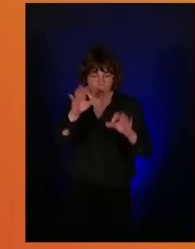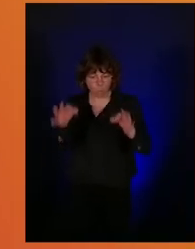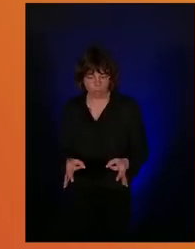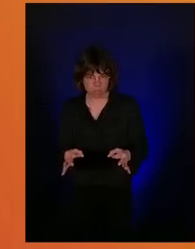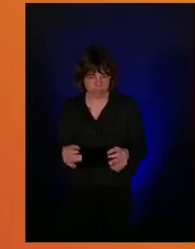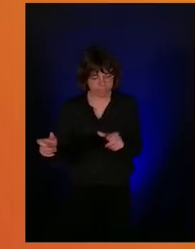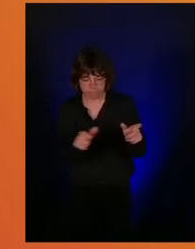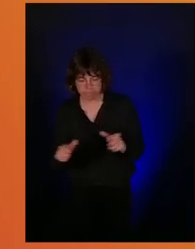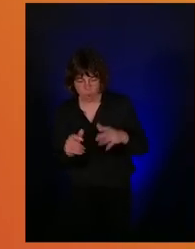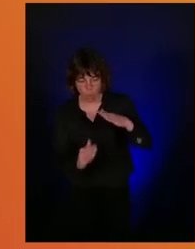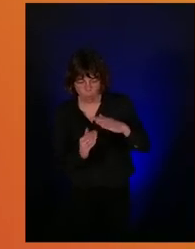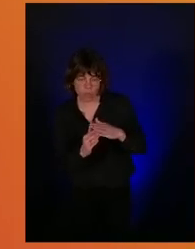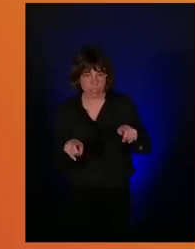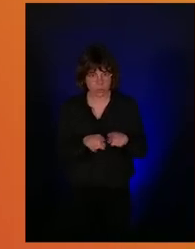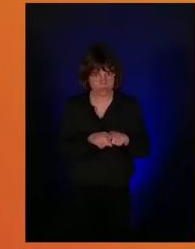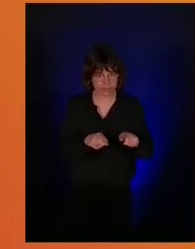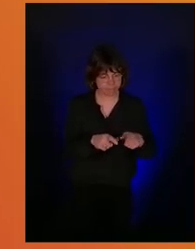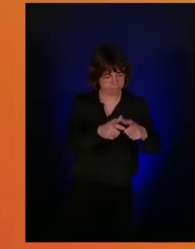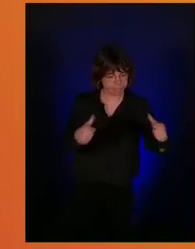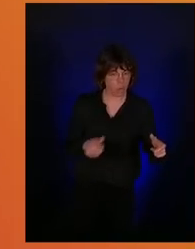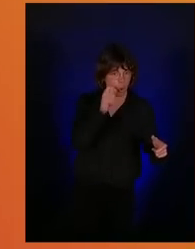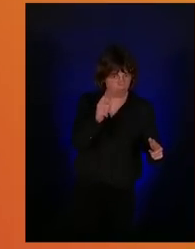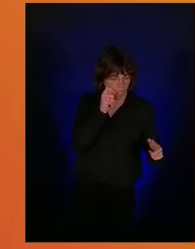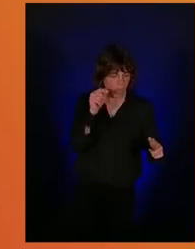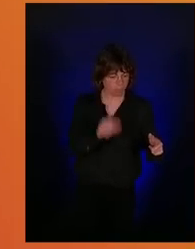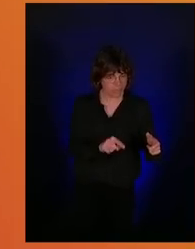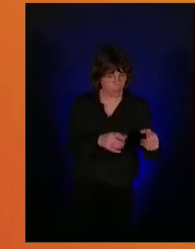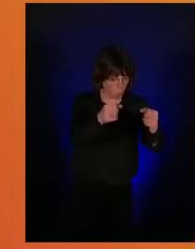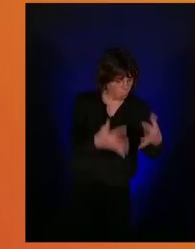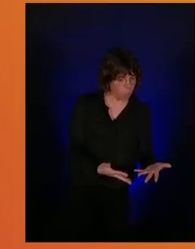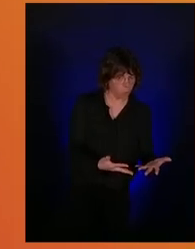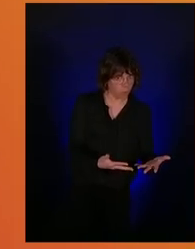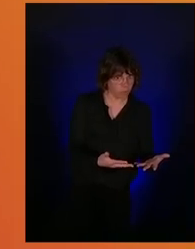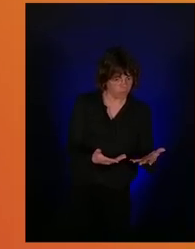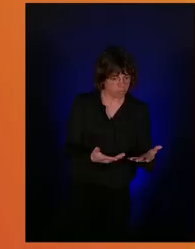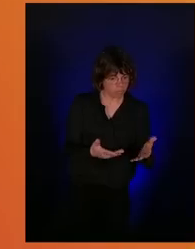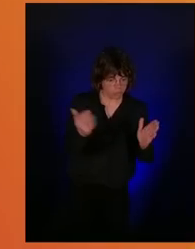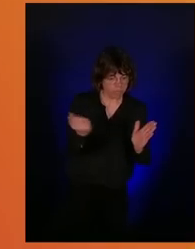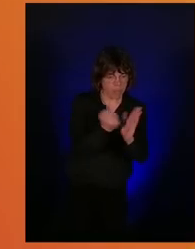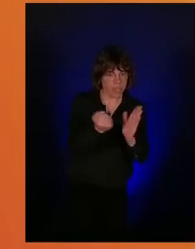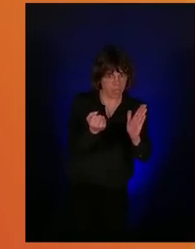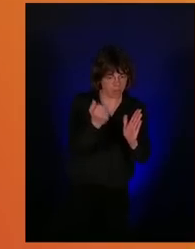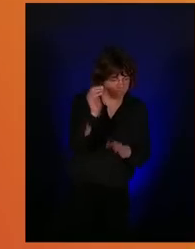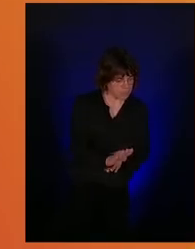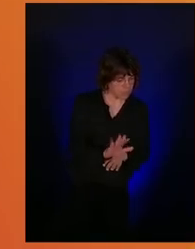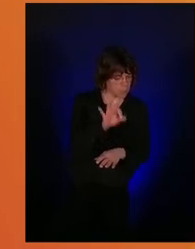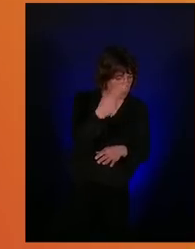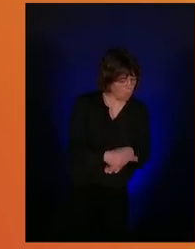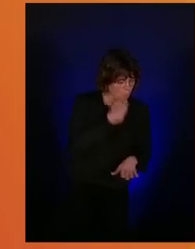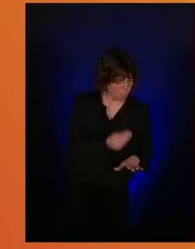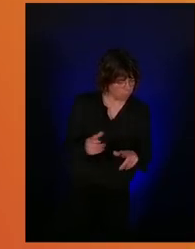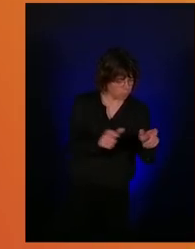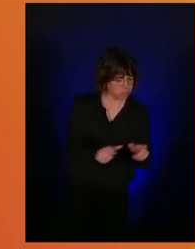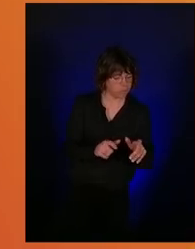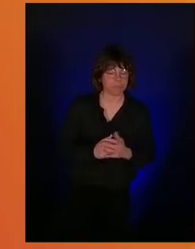les comptes et un cabinet de commissaires aux comptes responsable de la certification et de la proposition d'approbation.